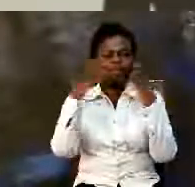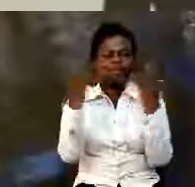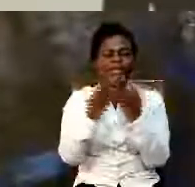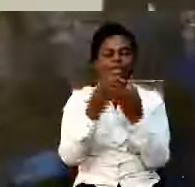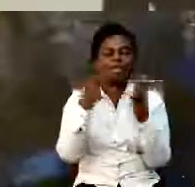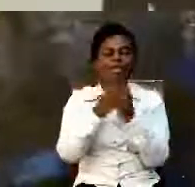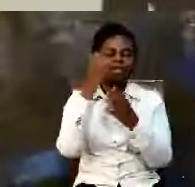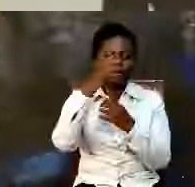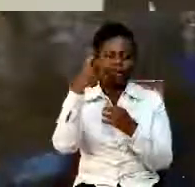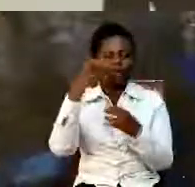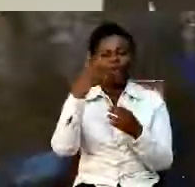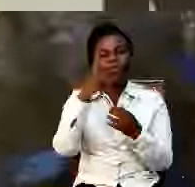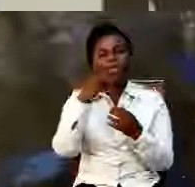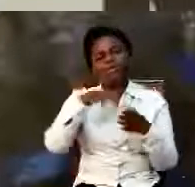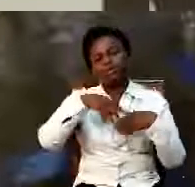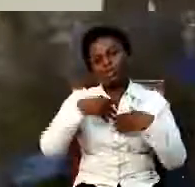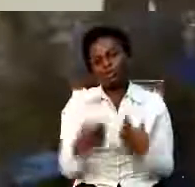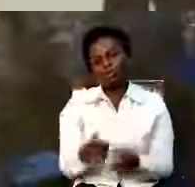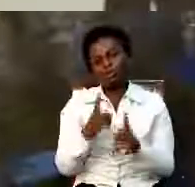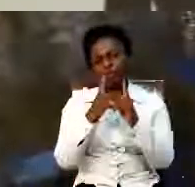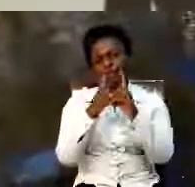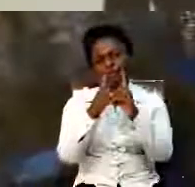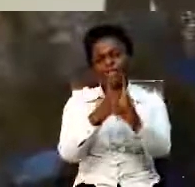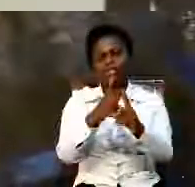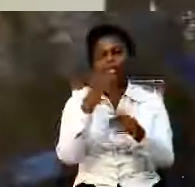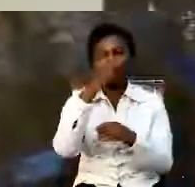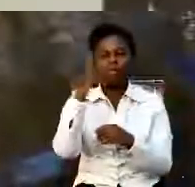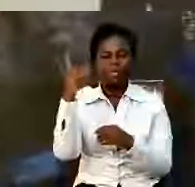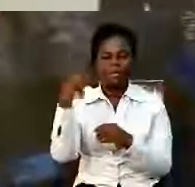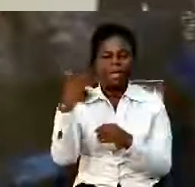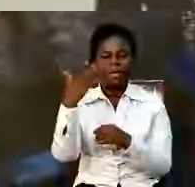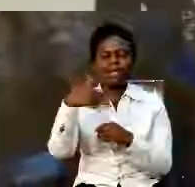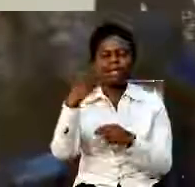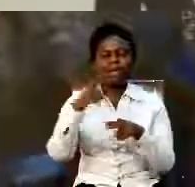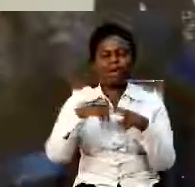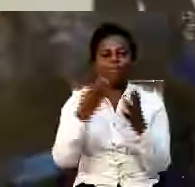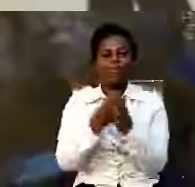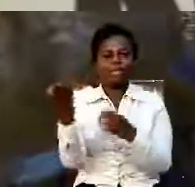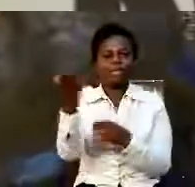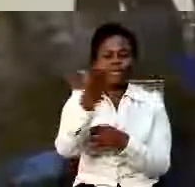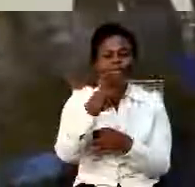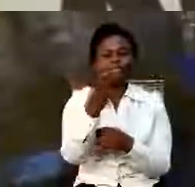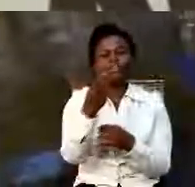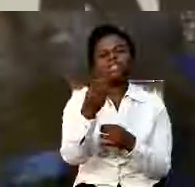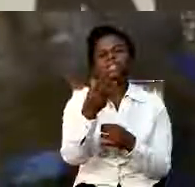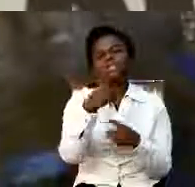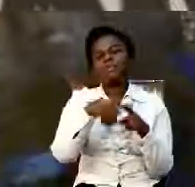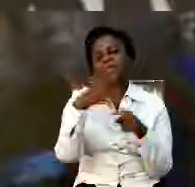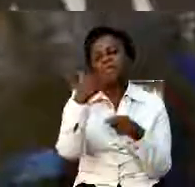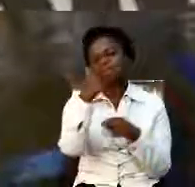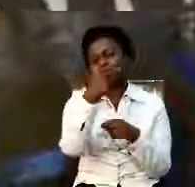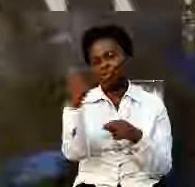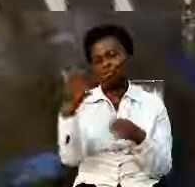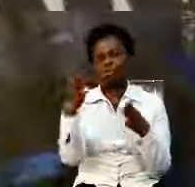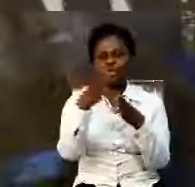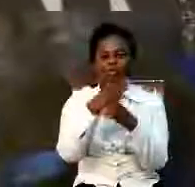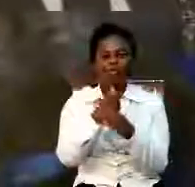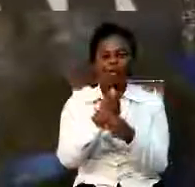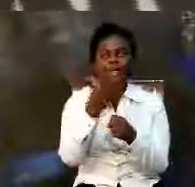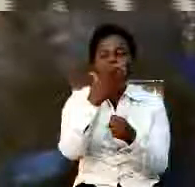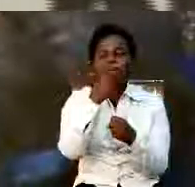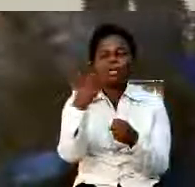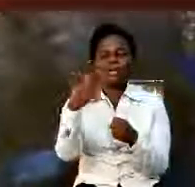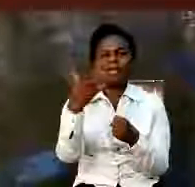ushindwe kufuatilia mahubiri haya? Endelea kuwa pamoja nasi. Hata kwa shilingi 500 tu unaweza kutupata na bwana aendelee